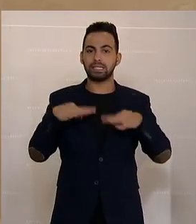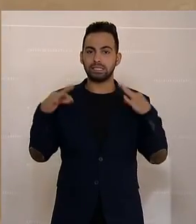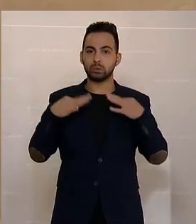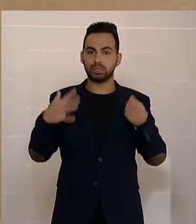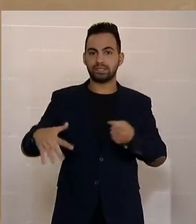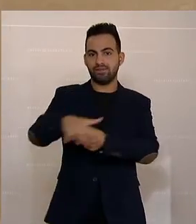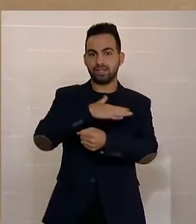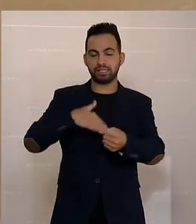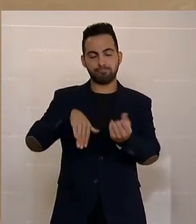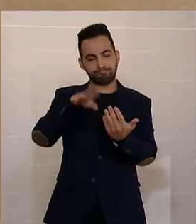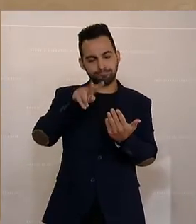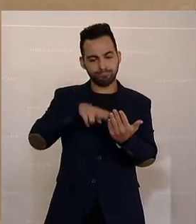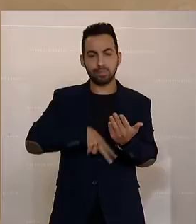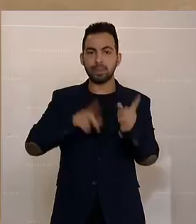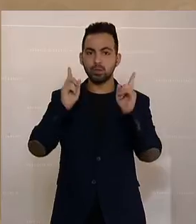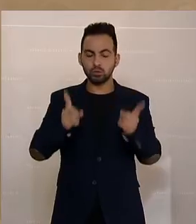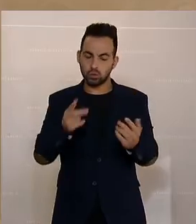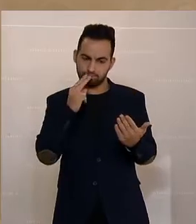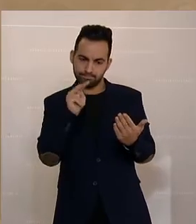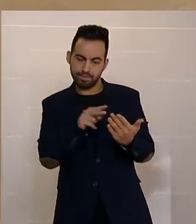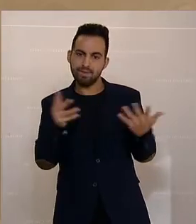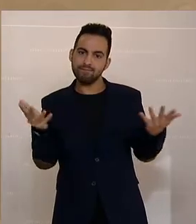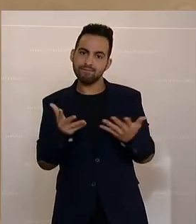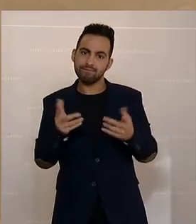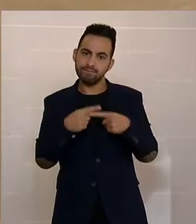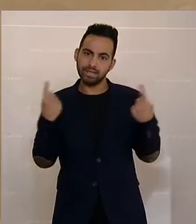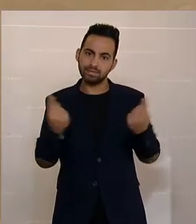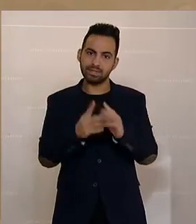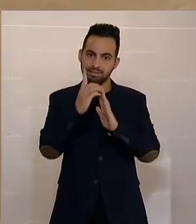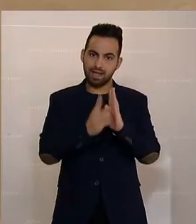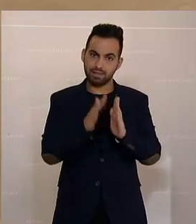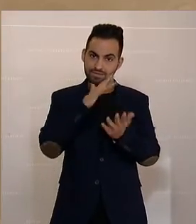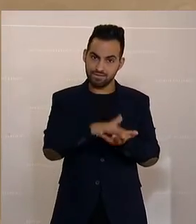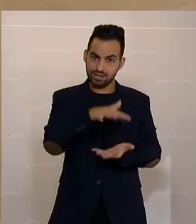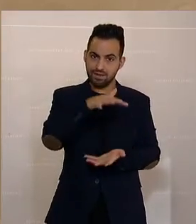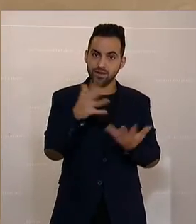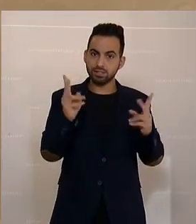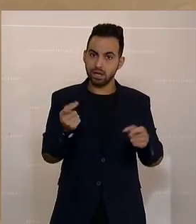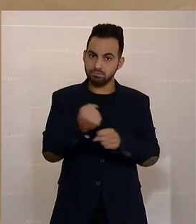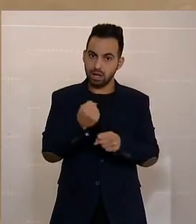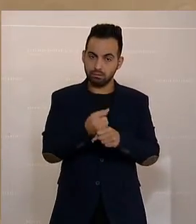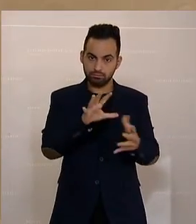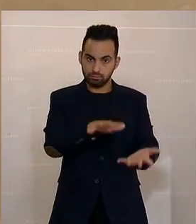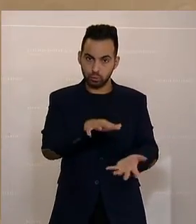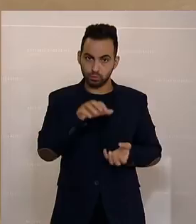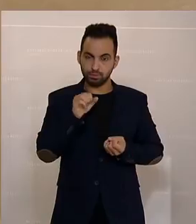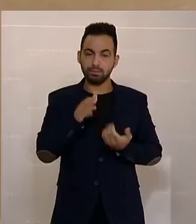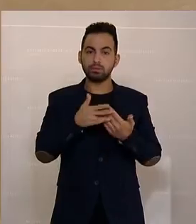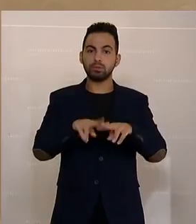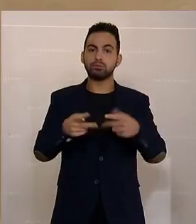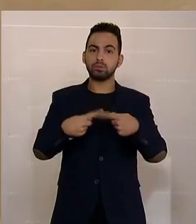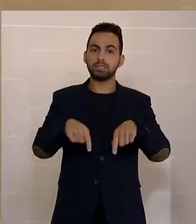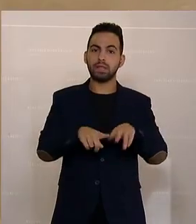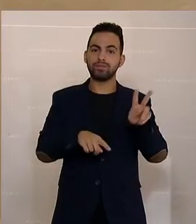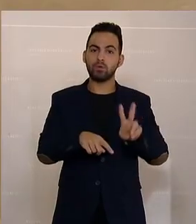sich dem nähern muss, was können wir mit den vielen Daten machen, die wir haben. Nicht? Wenn das Bundesland